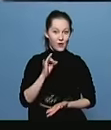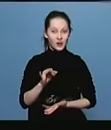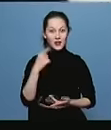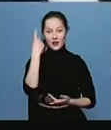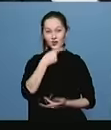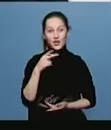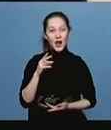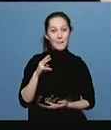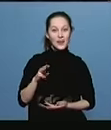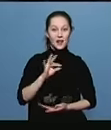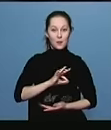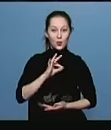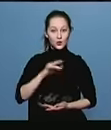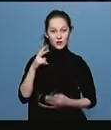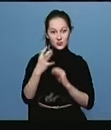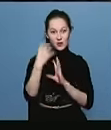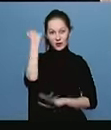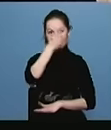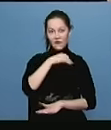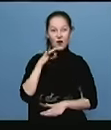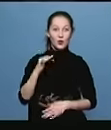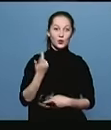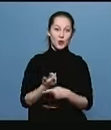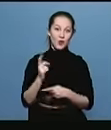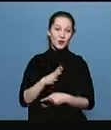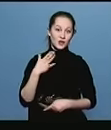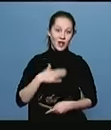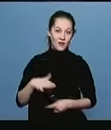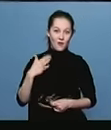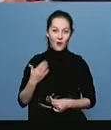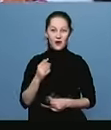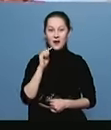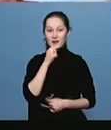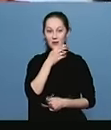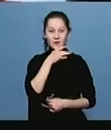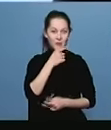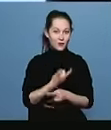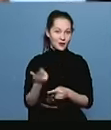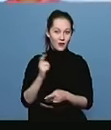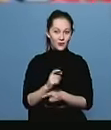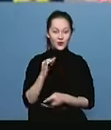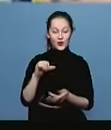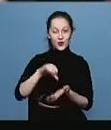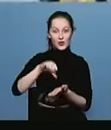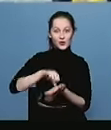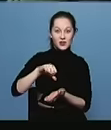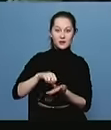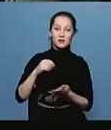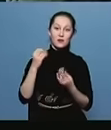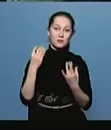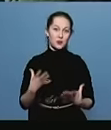личного кабинета пользуется с 2015-го и очень довольна. Экономится уйма времени. Условия участия в акции оказались